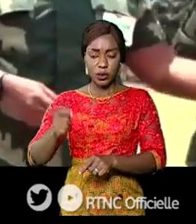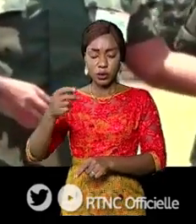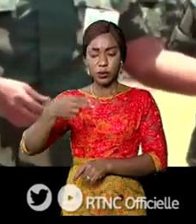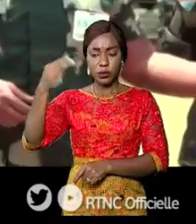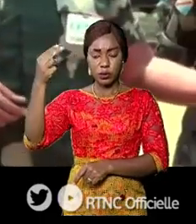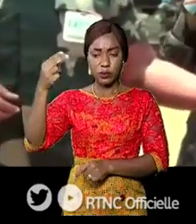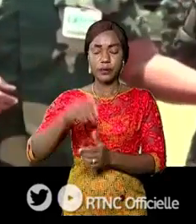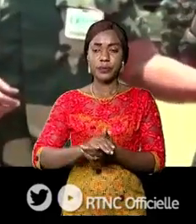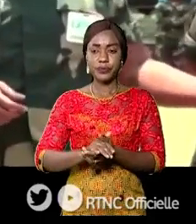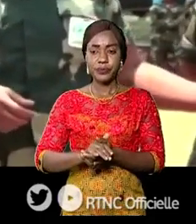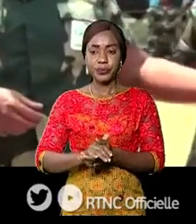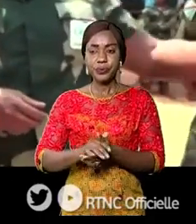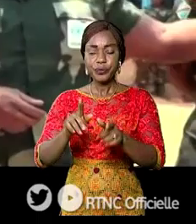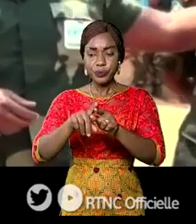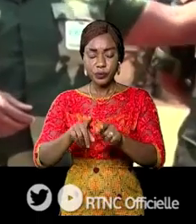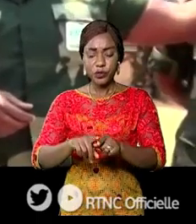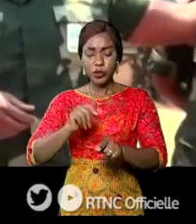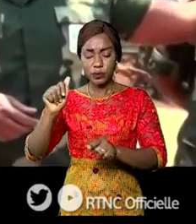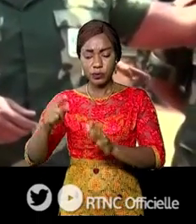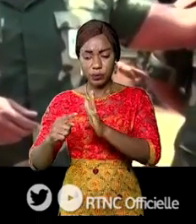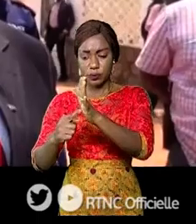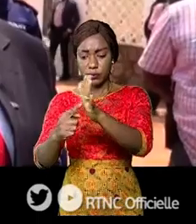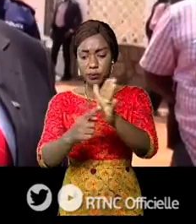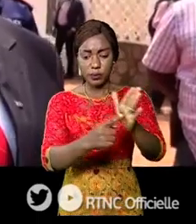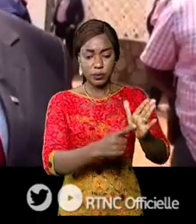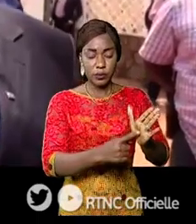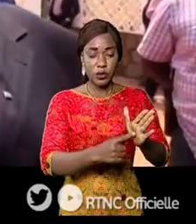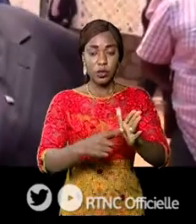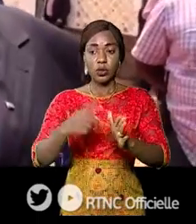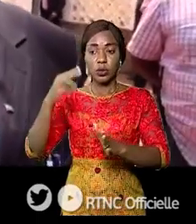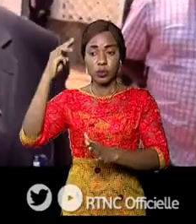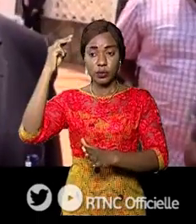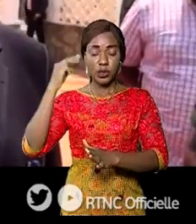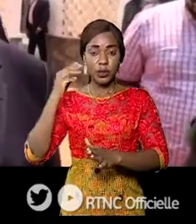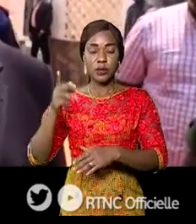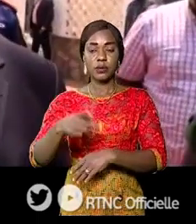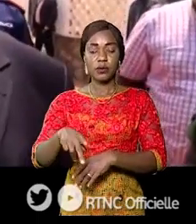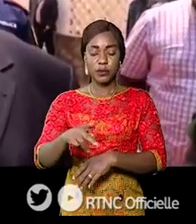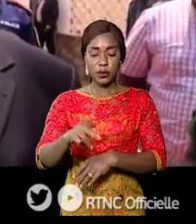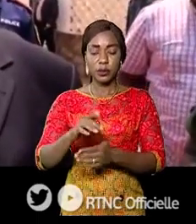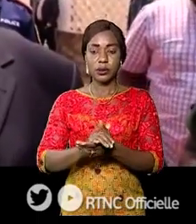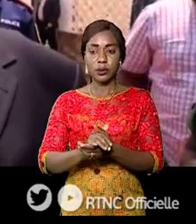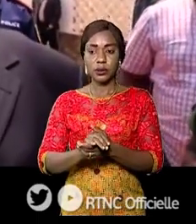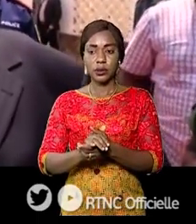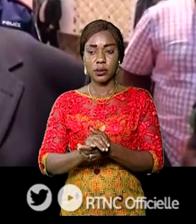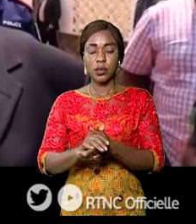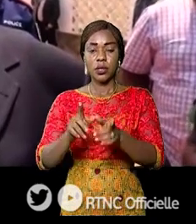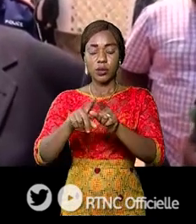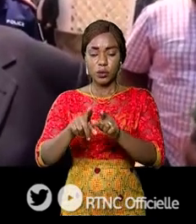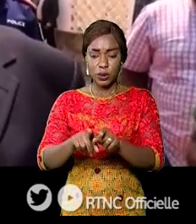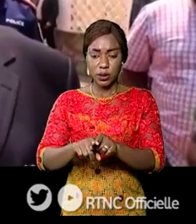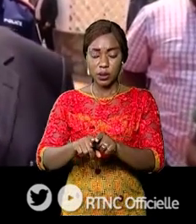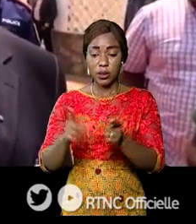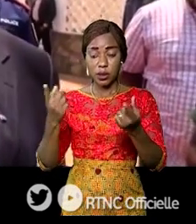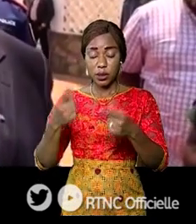militaire Changa Smith les a personnellement présentés au ministre provincial de l'Intérieur et Sécurité. Fulbert Kundamilundu a félicité les